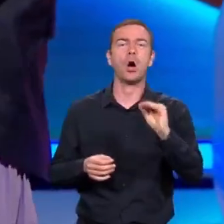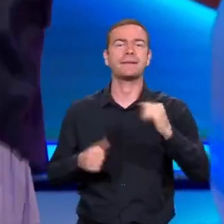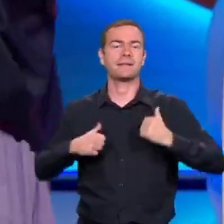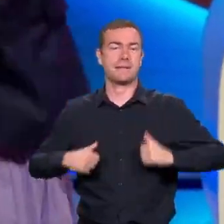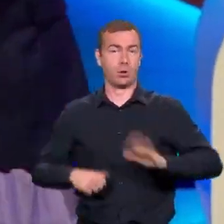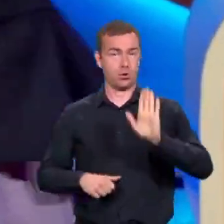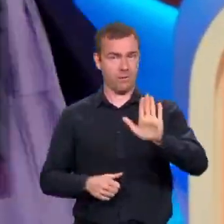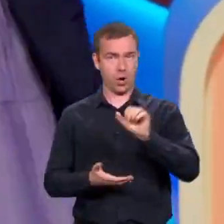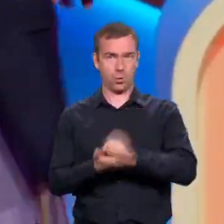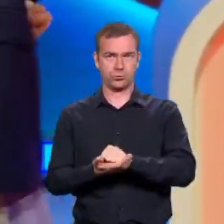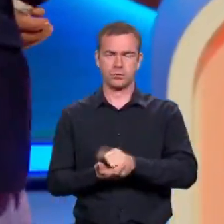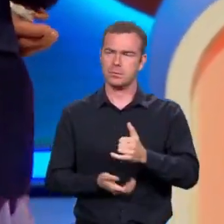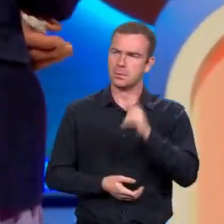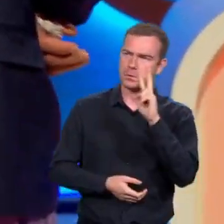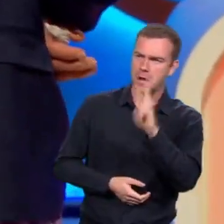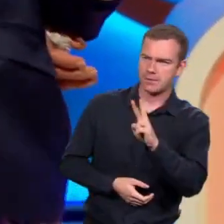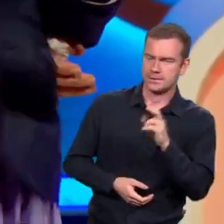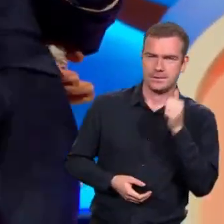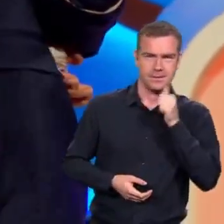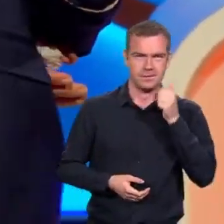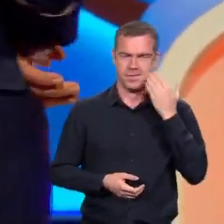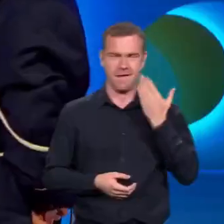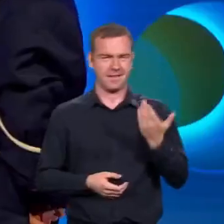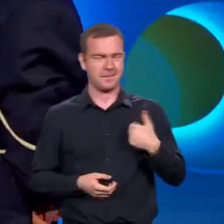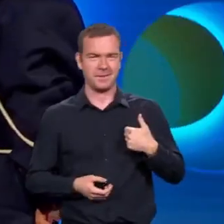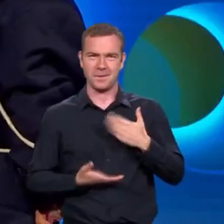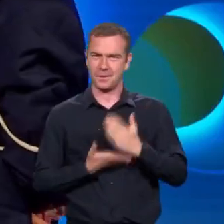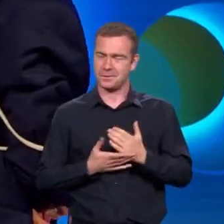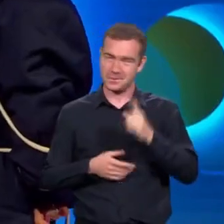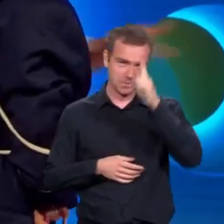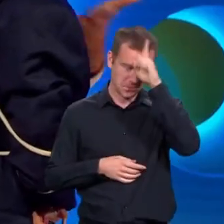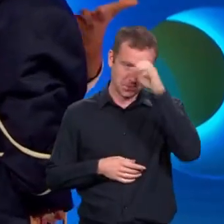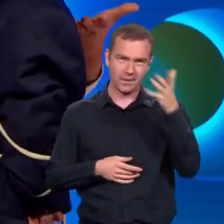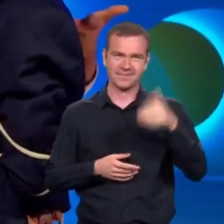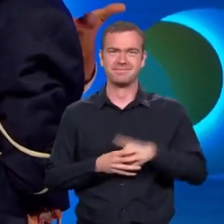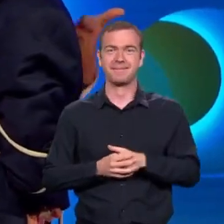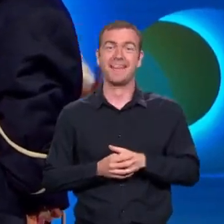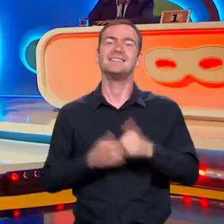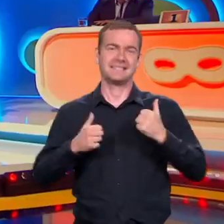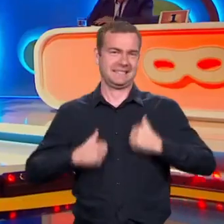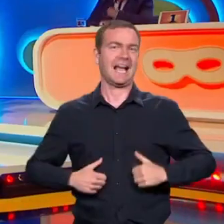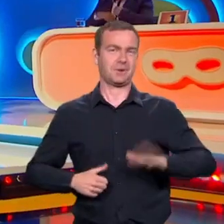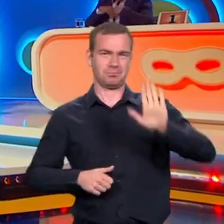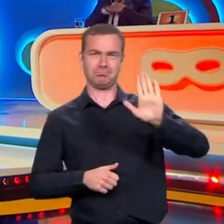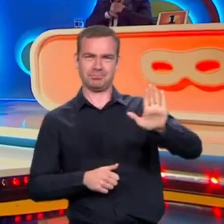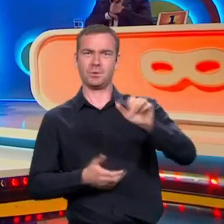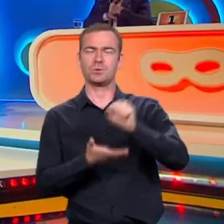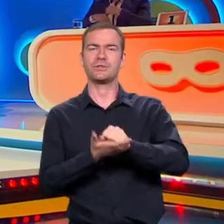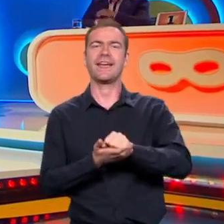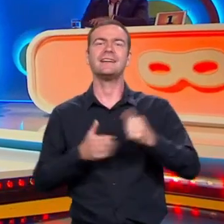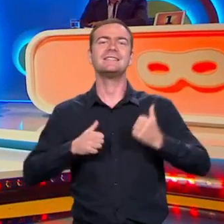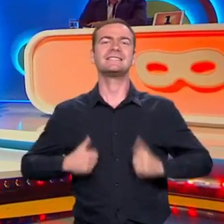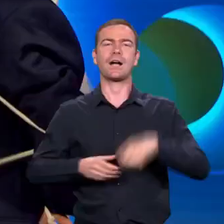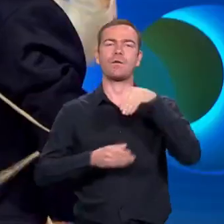sako určite? To teraz nie som si ničím istý. Dobre. Je to jeho sako a je to i stejná asistentka. Áno, ale on tam mal 500